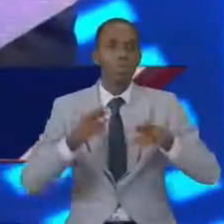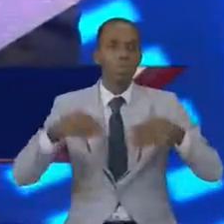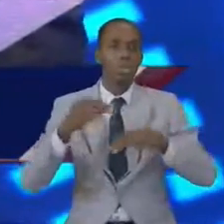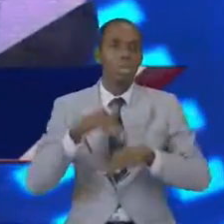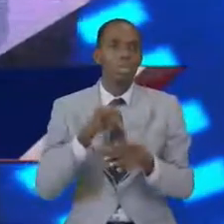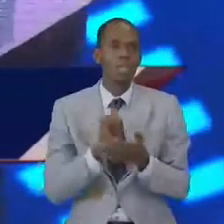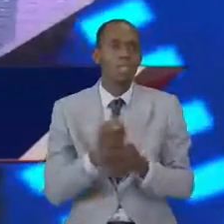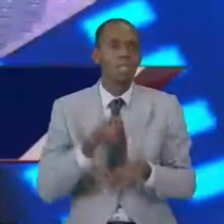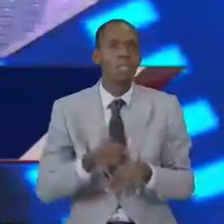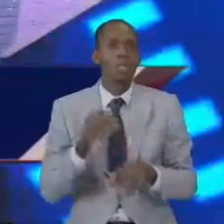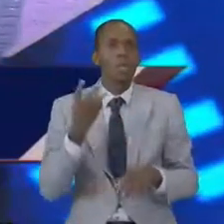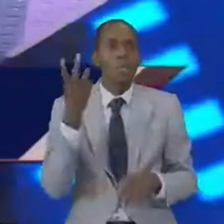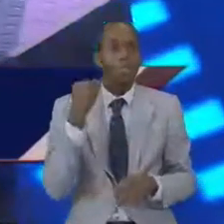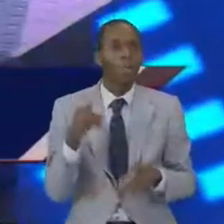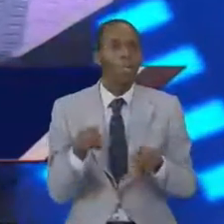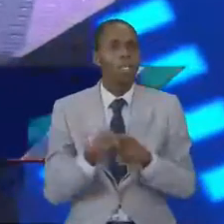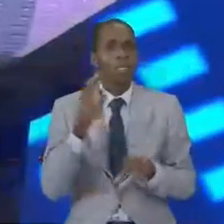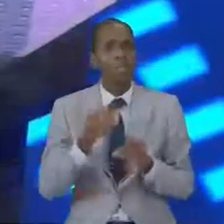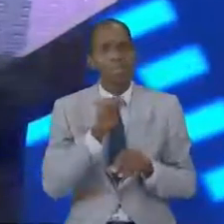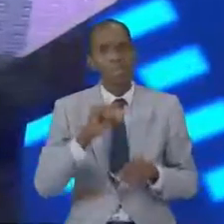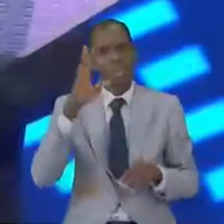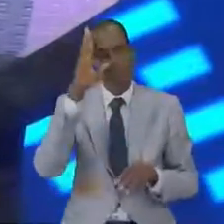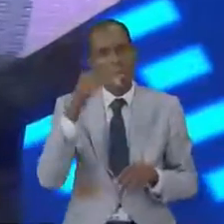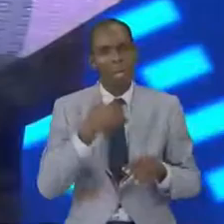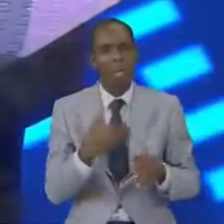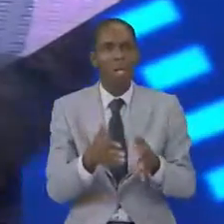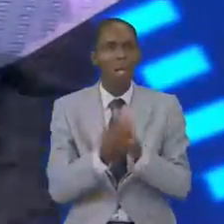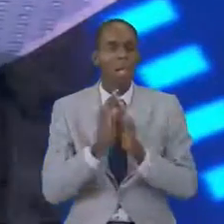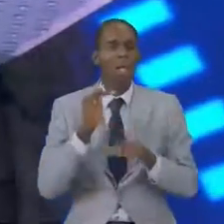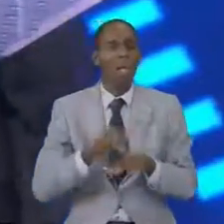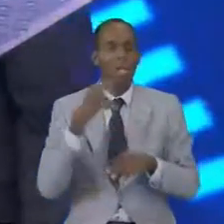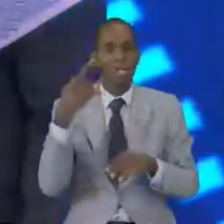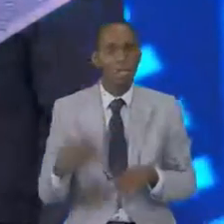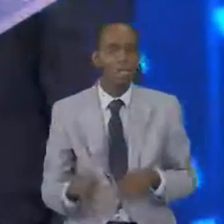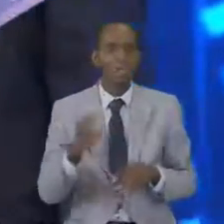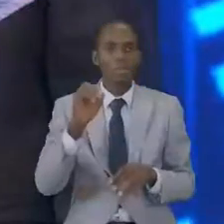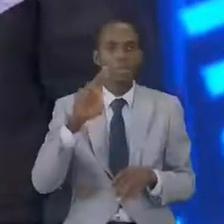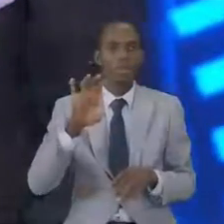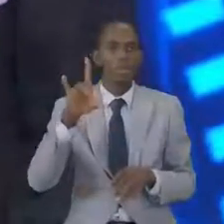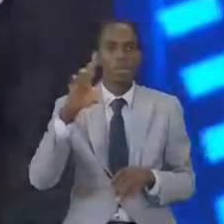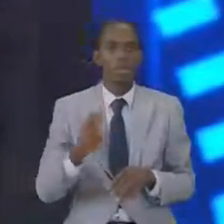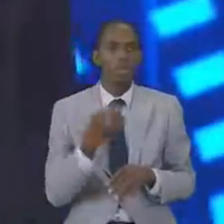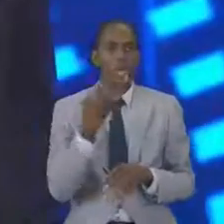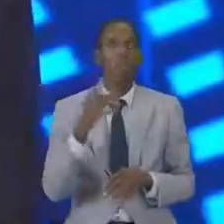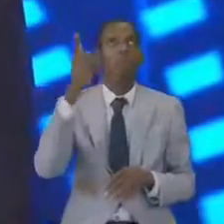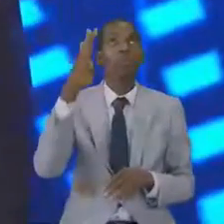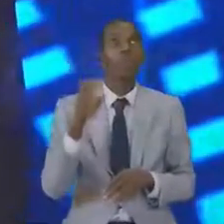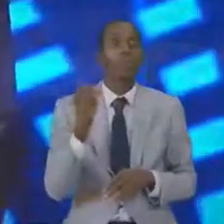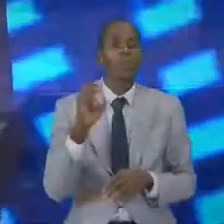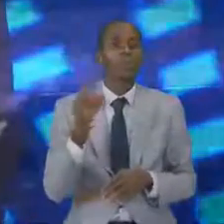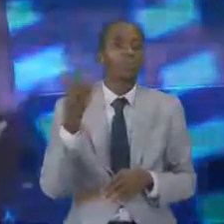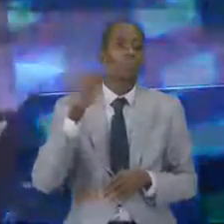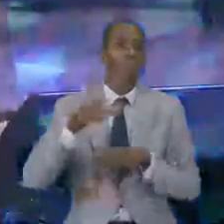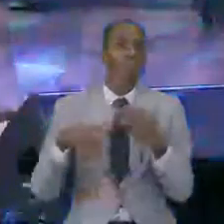23 parlant d'architectopelle de Samuel 16 23 nous pouvons voir ce qui est dit